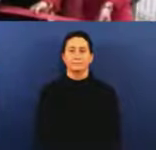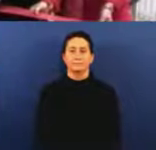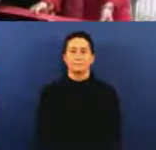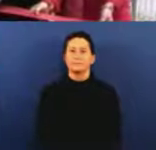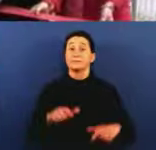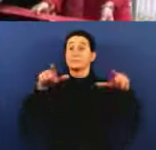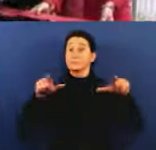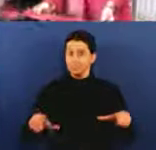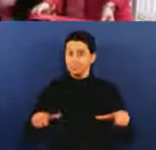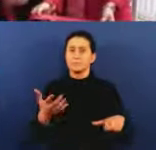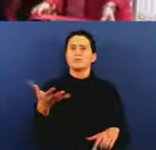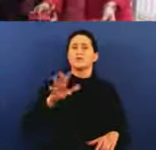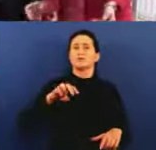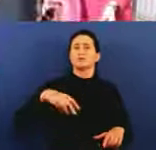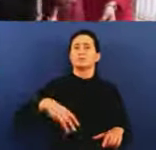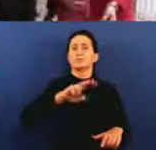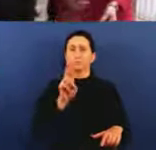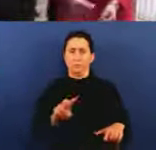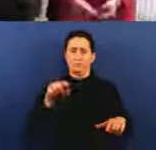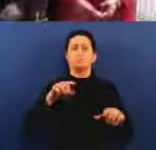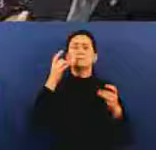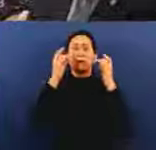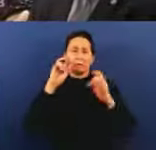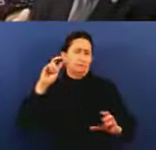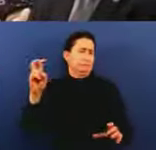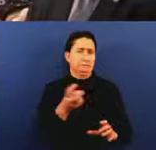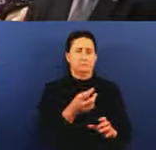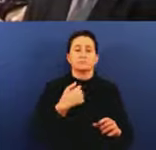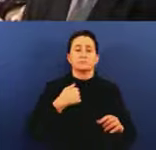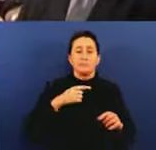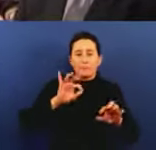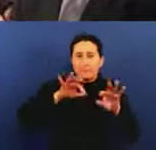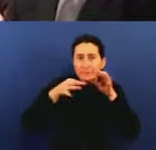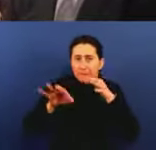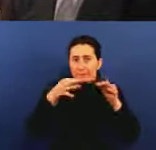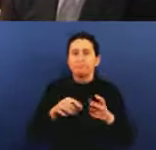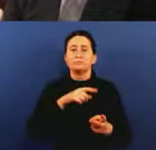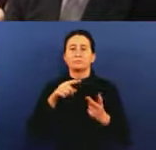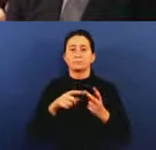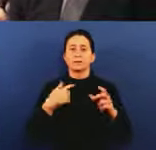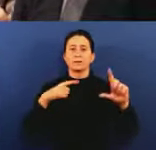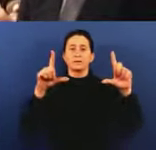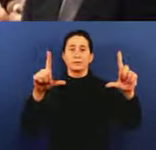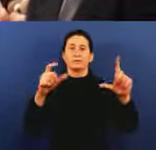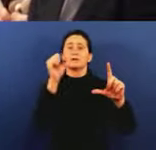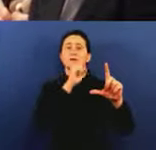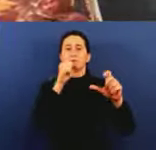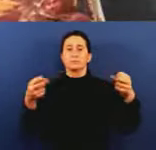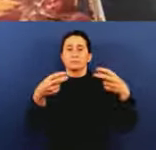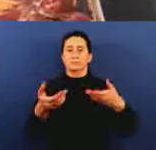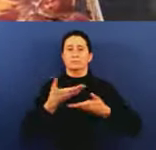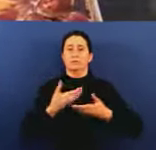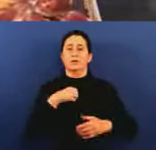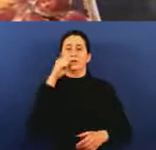dute berriz ere igandera arte beken egingo den erakusketa honetan. Horretarako 500 metro kuadroko estana izango